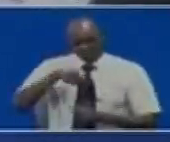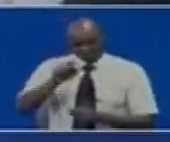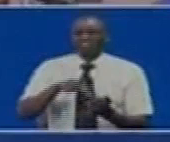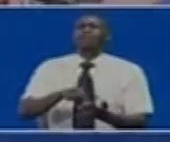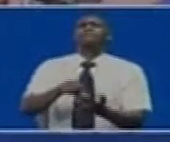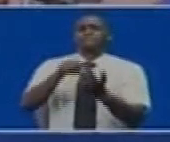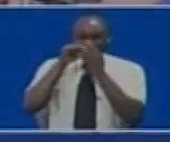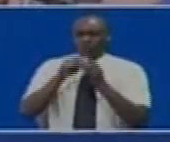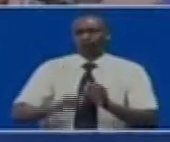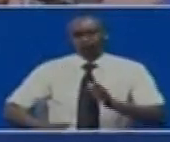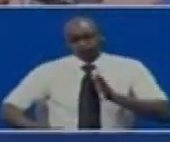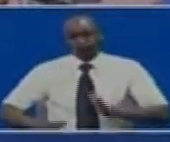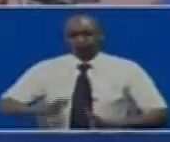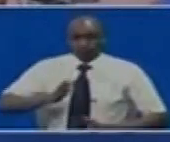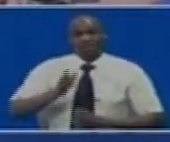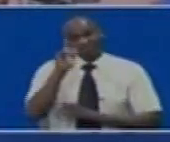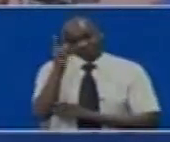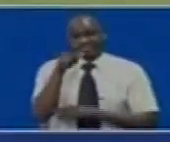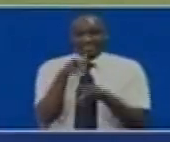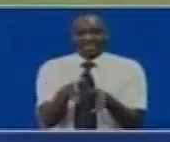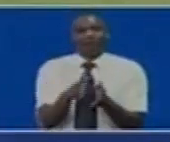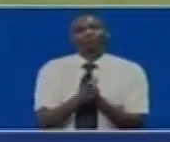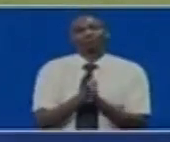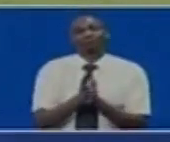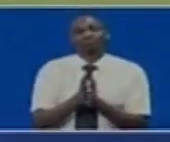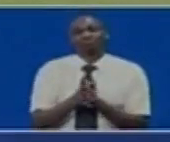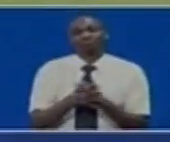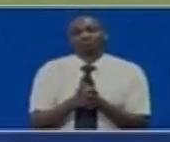la mwisho katika kipindi chake cha kwanza uongozini.